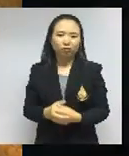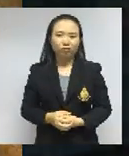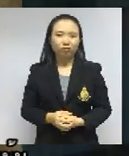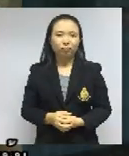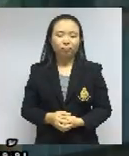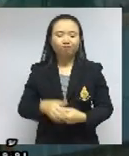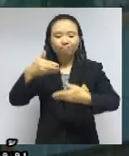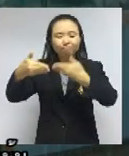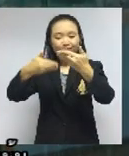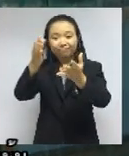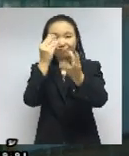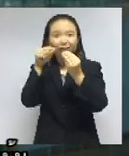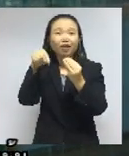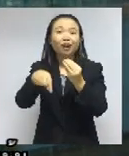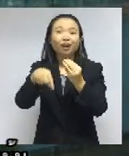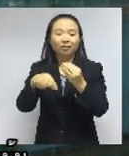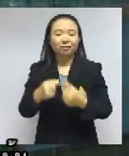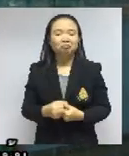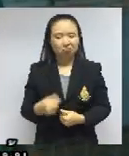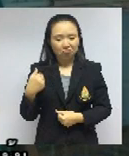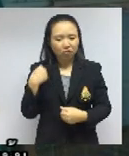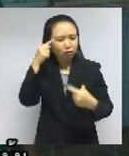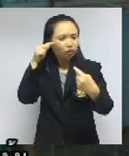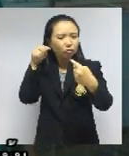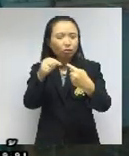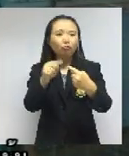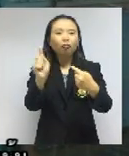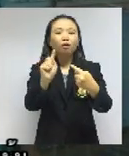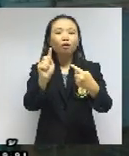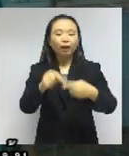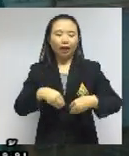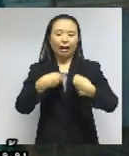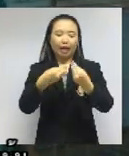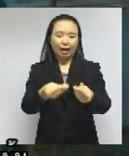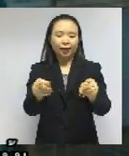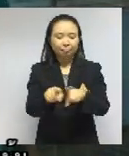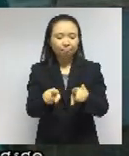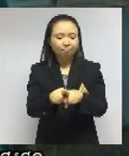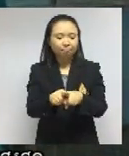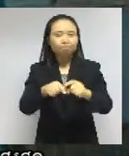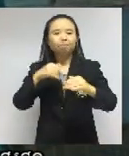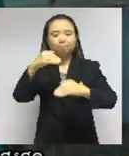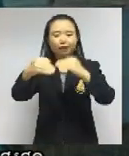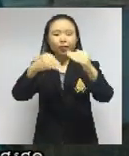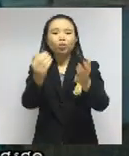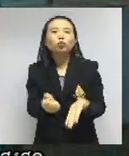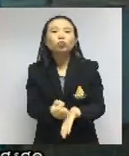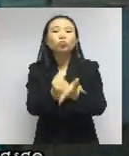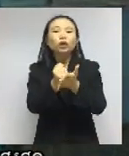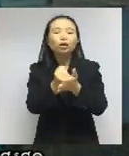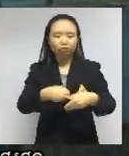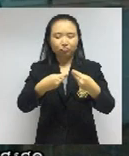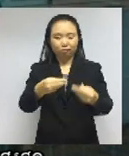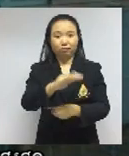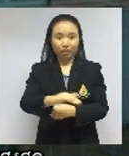ภาพ กับกิจกรรมการเรียนการสอนของห้องเรียนทีชนะมีจุดมุ่งหมายหลักก็เพื่อมุ่งเน้นช่วยเหลือและสนับ